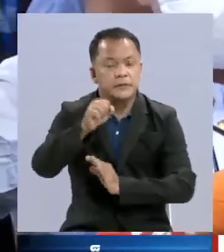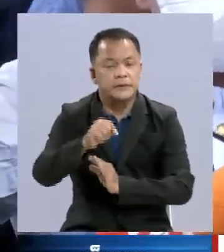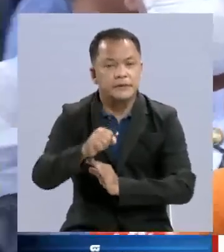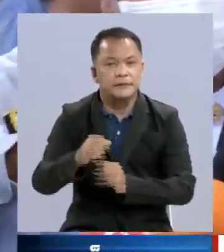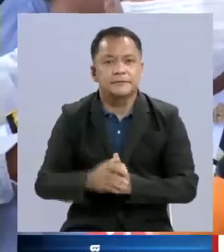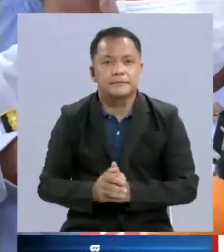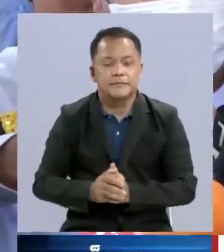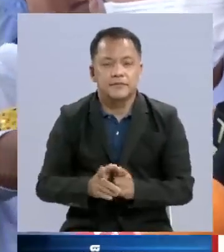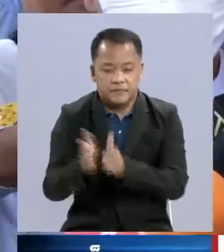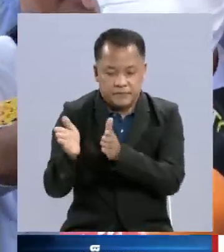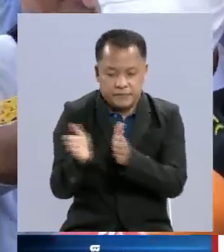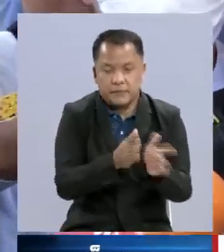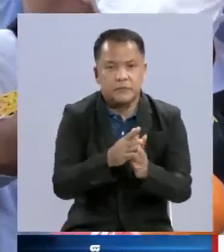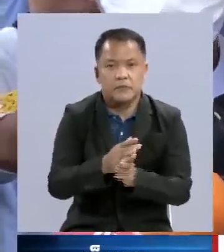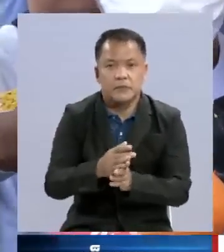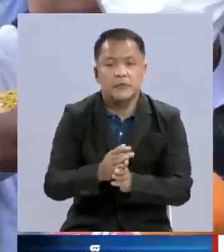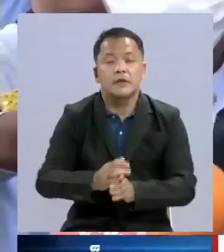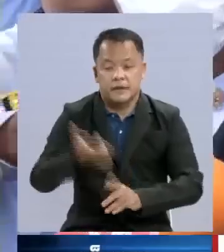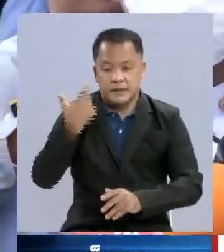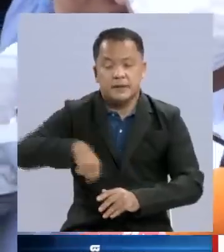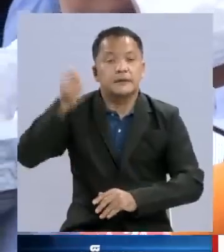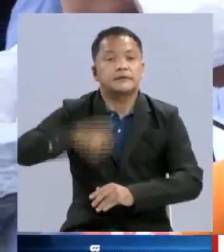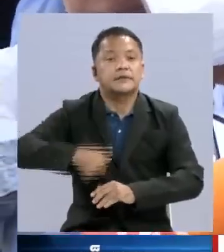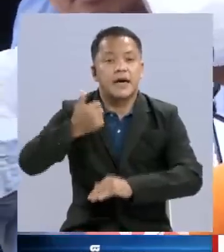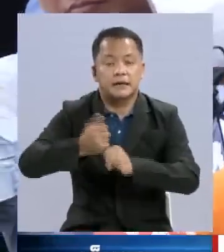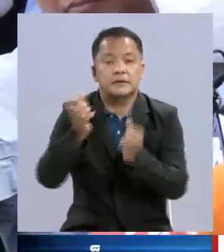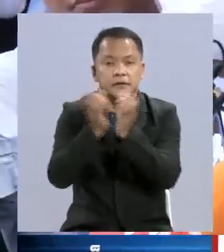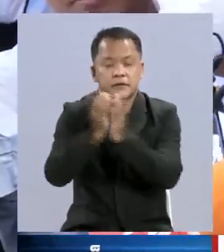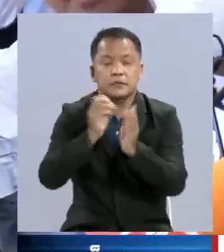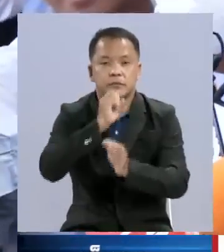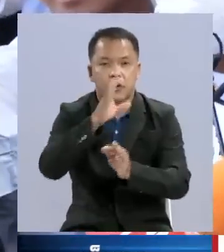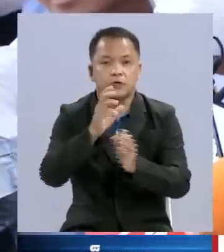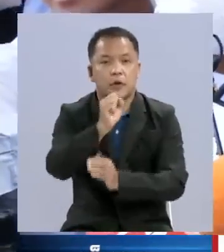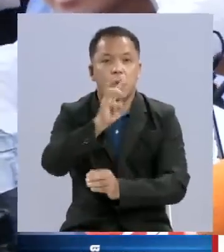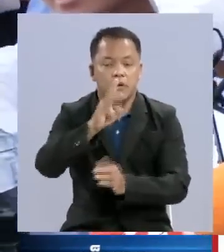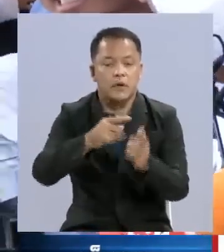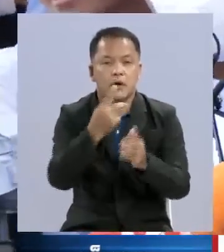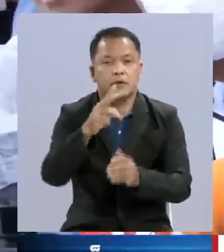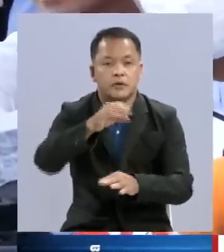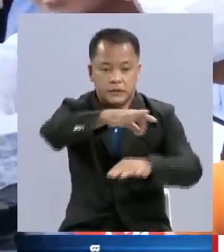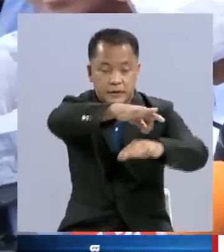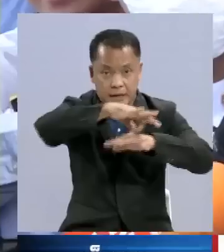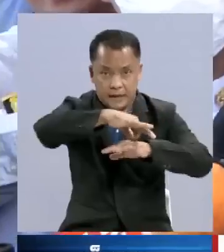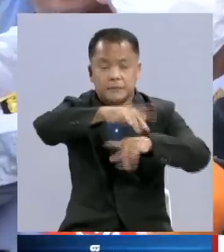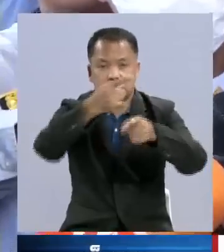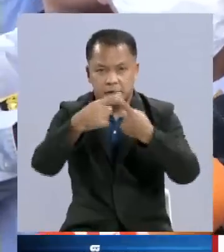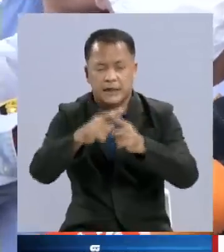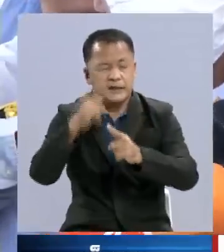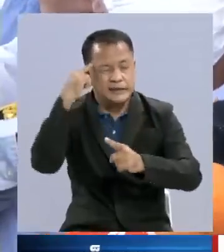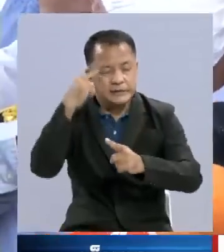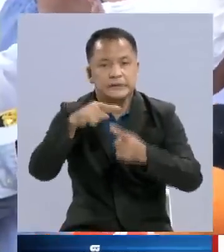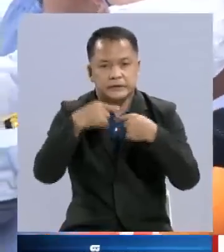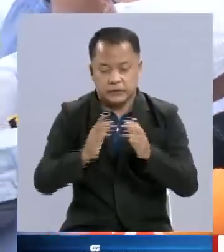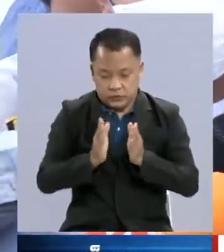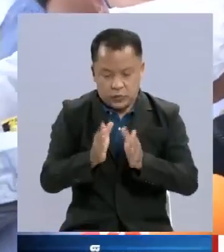ใจอีกเรื่องนึงครับตุลาการศาลรัฐธรรมนูญมาจากการให้ความเห็นชอบของสว.ที่คสช.แต่งตั้งก็จริงแต่จิตใจที่ตั้ง